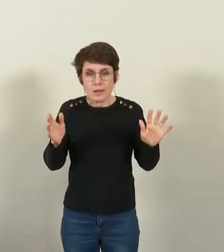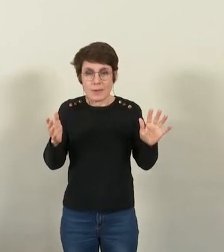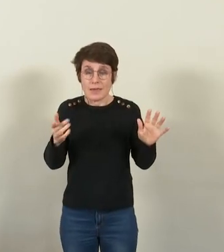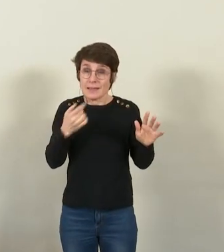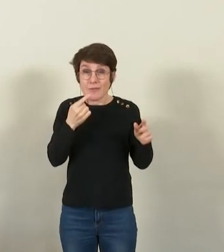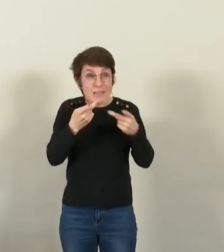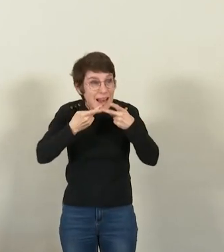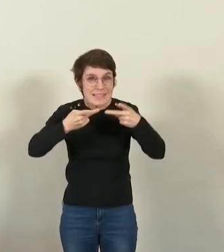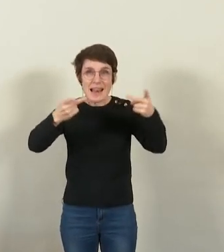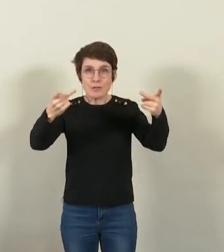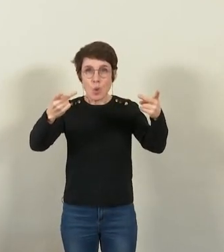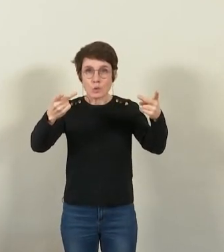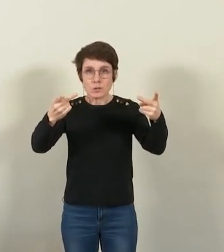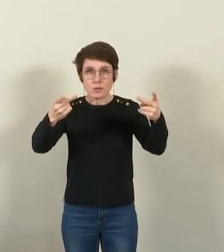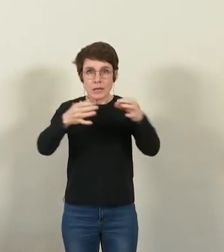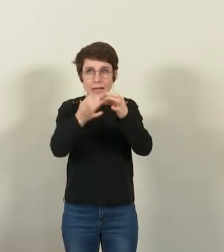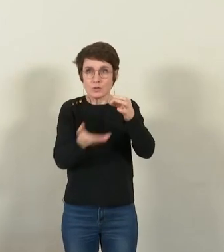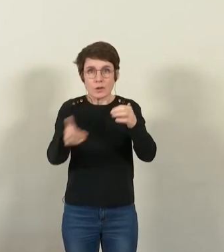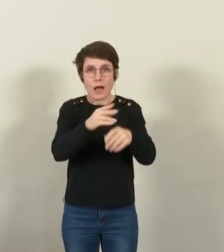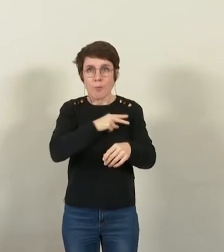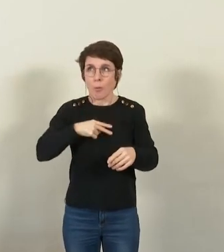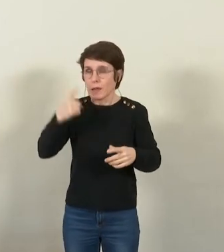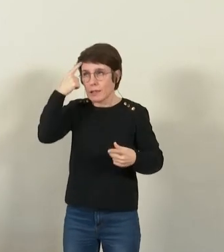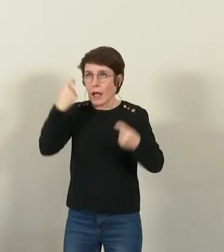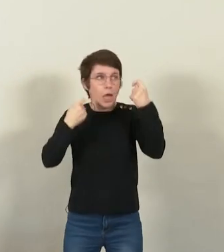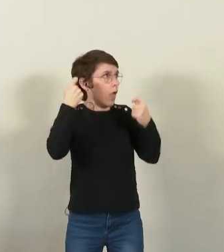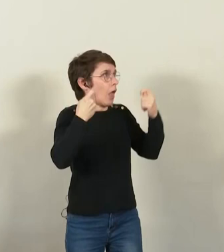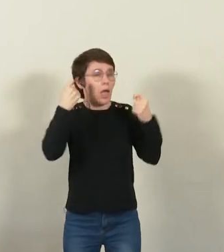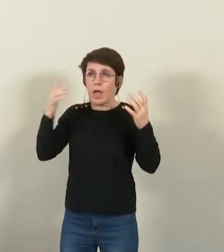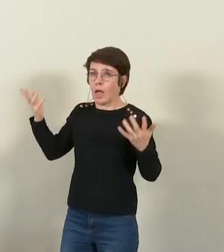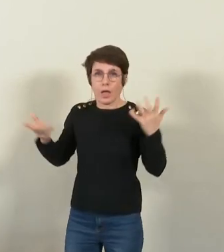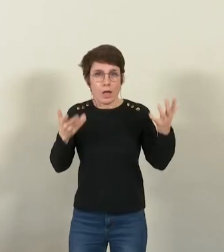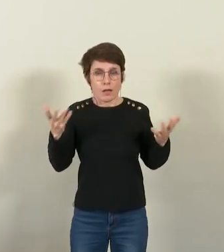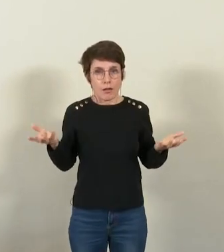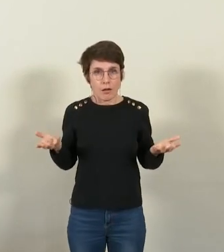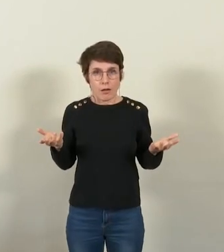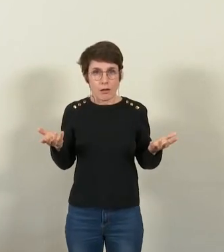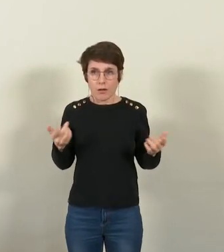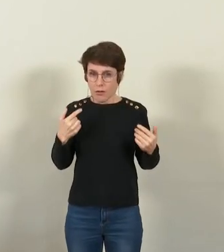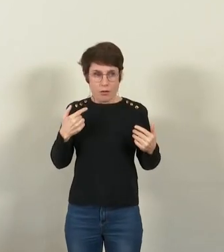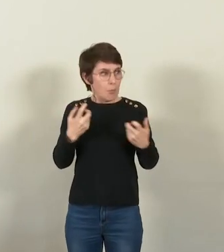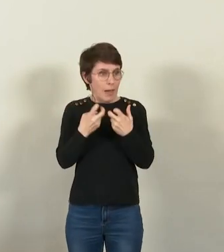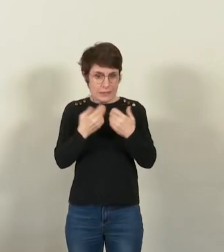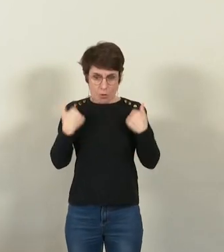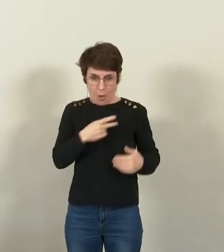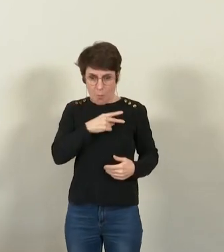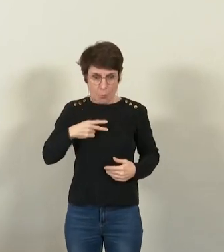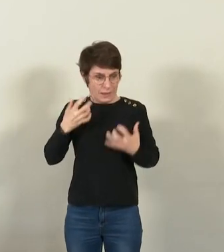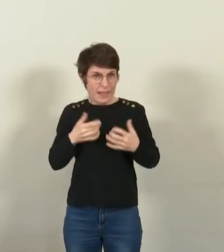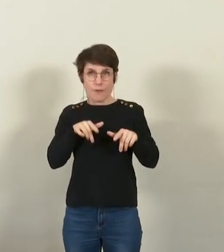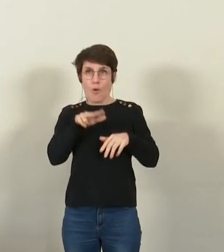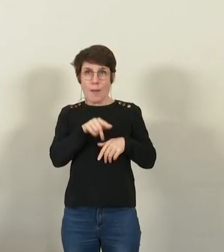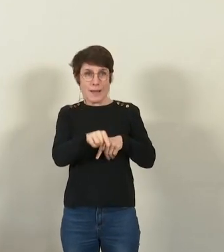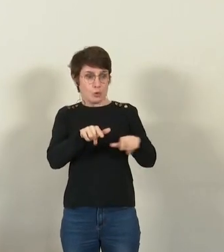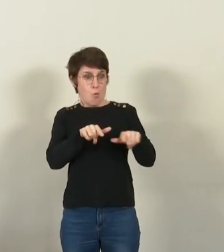annonce qui va inquiéter parce que celui qui veut louer il il a maintenant on lui crée de plus